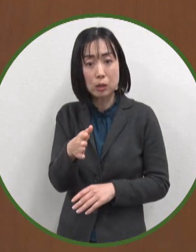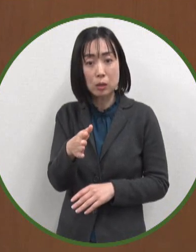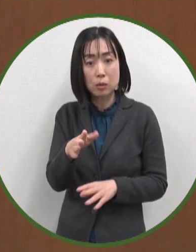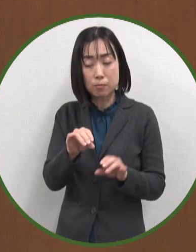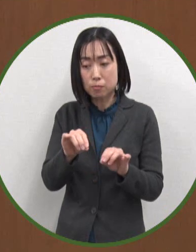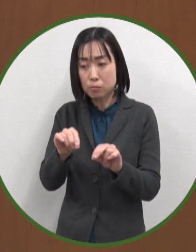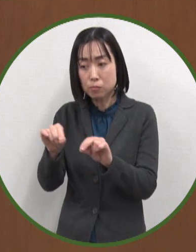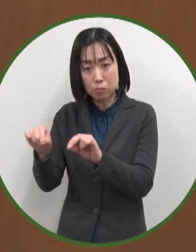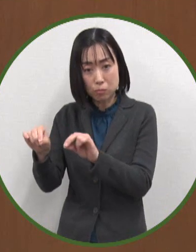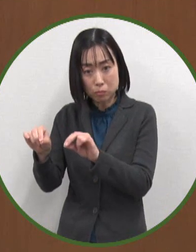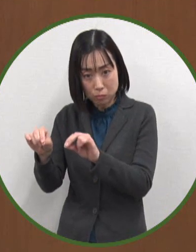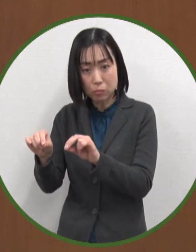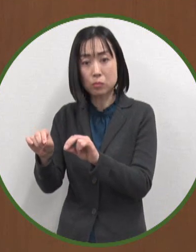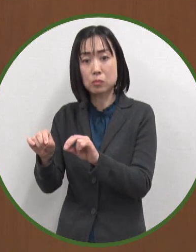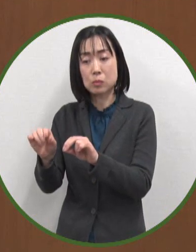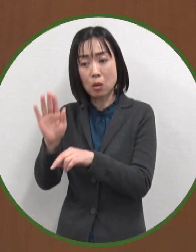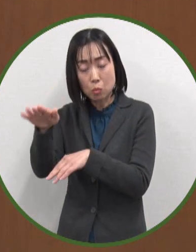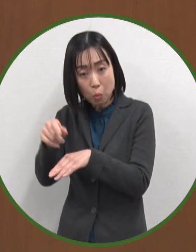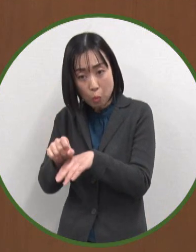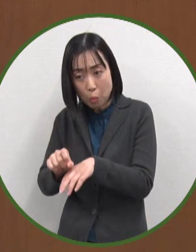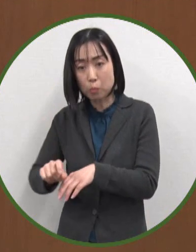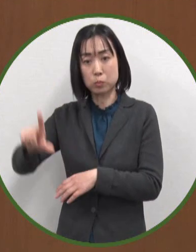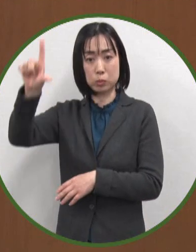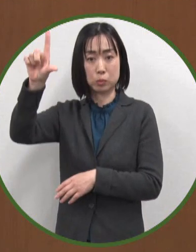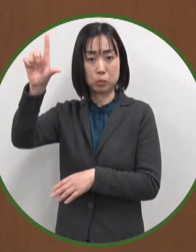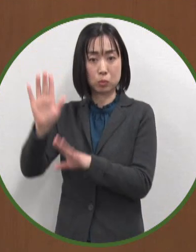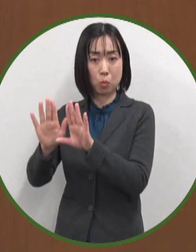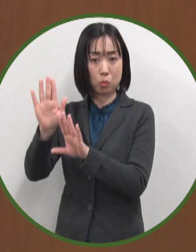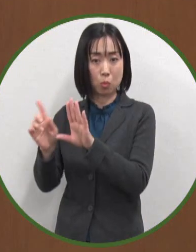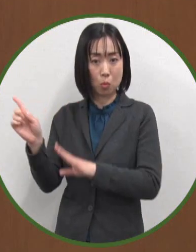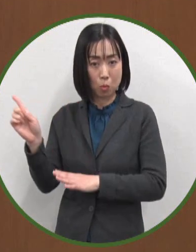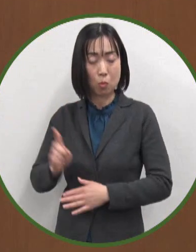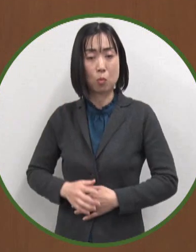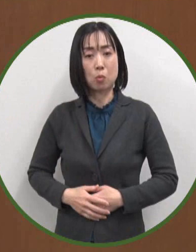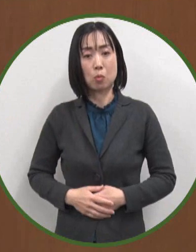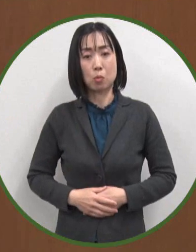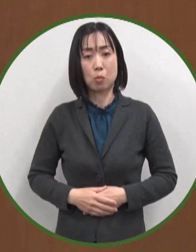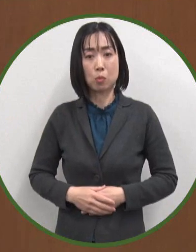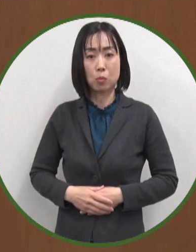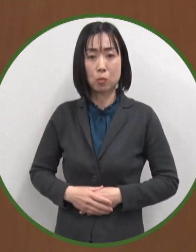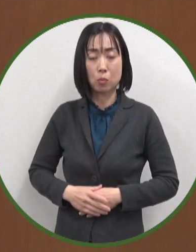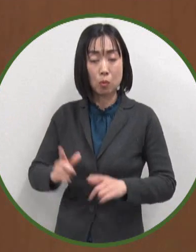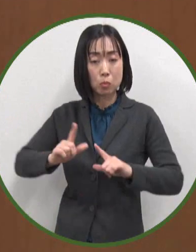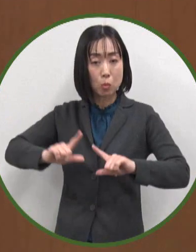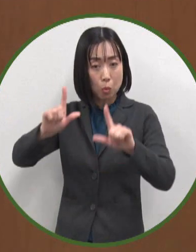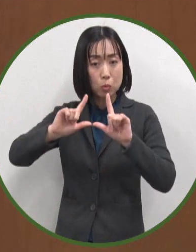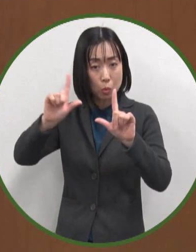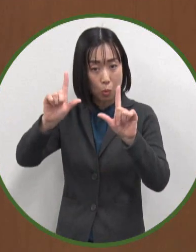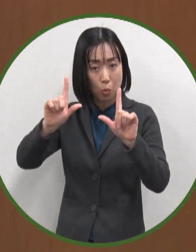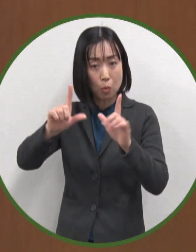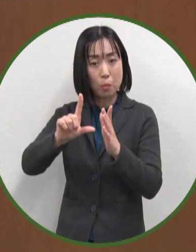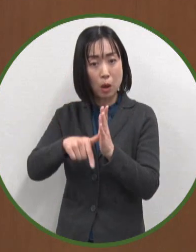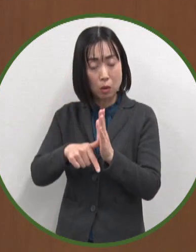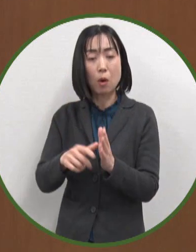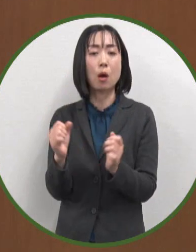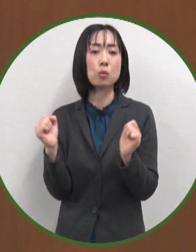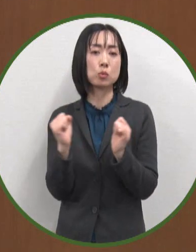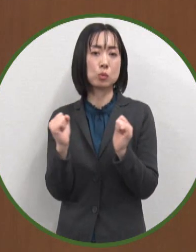に急速に拡大をしているという状況、これは東京は冬